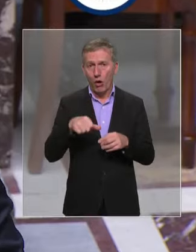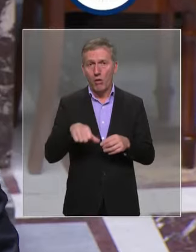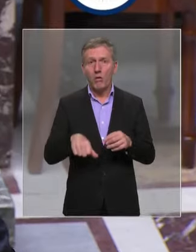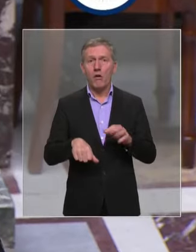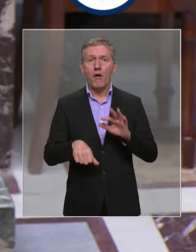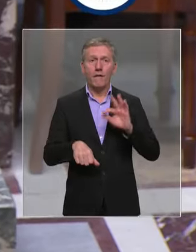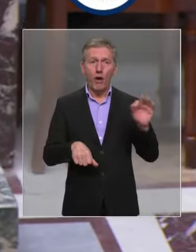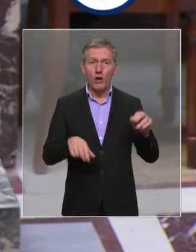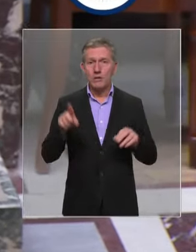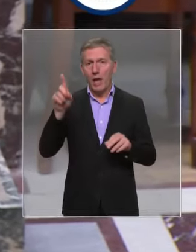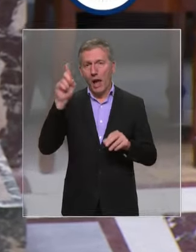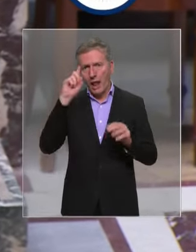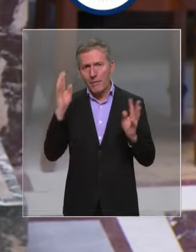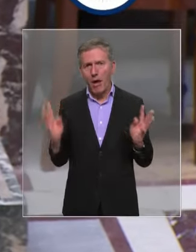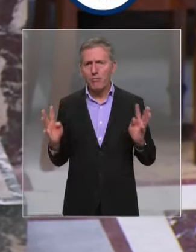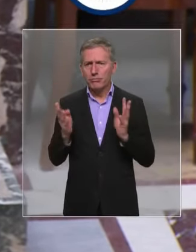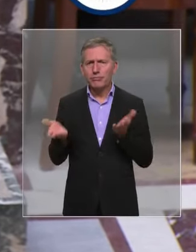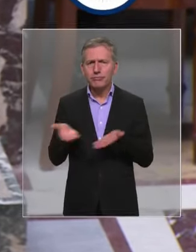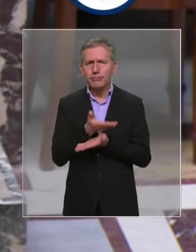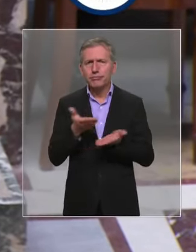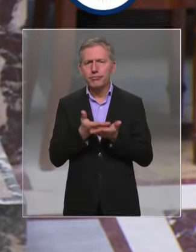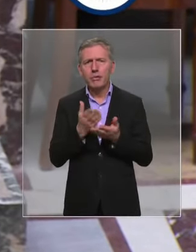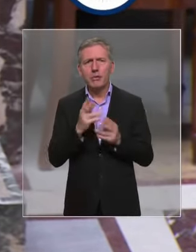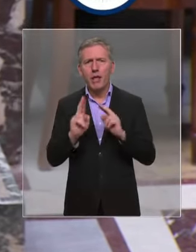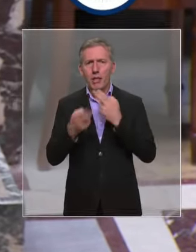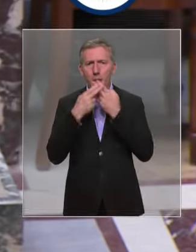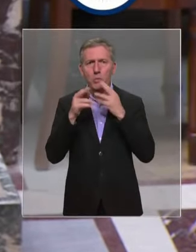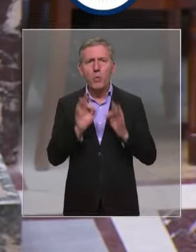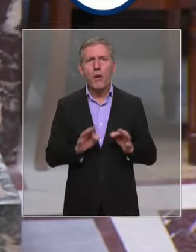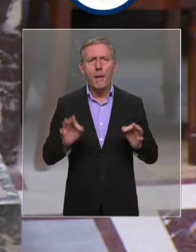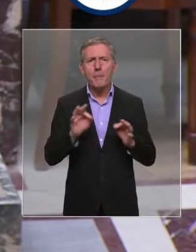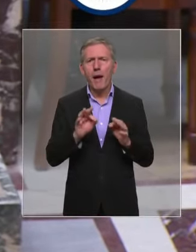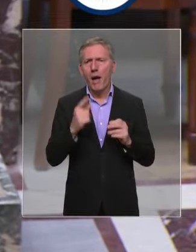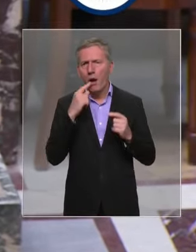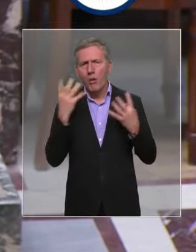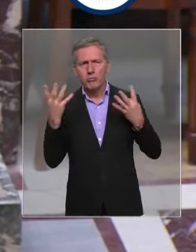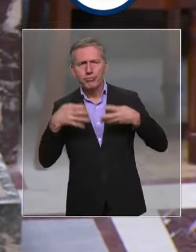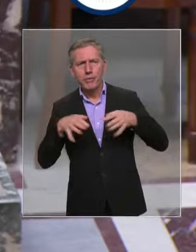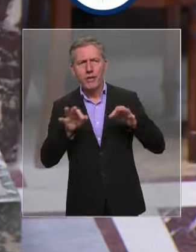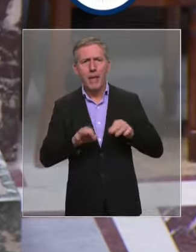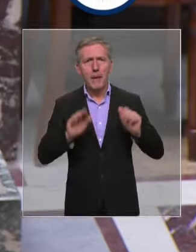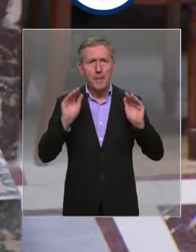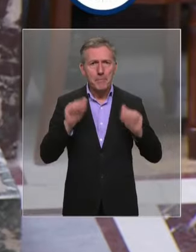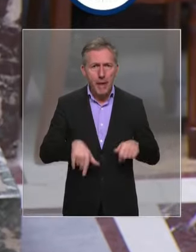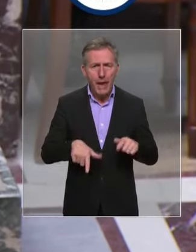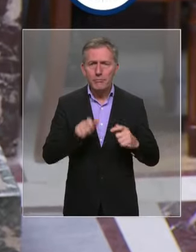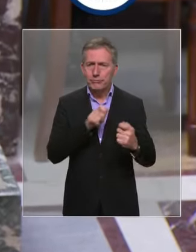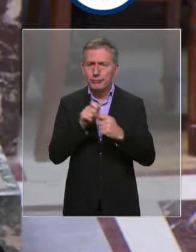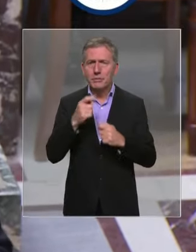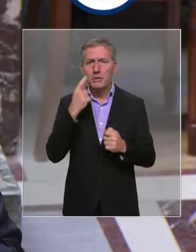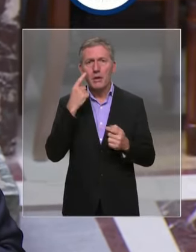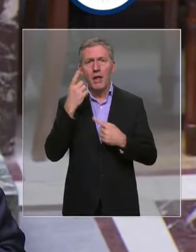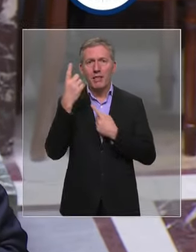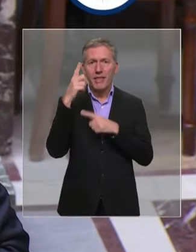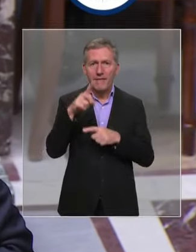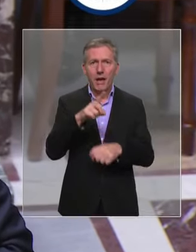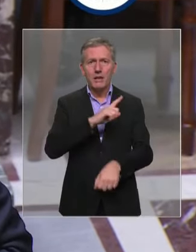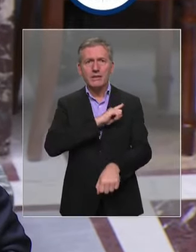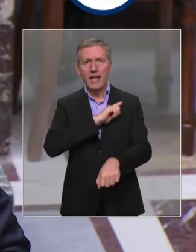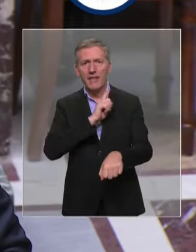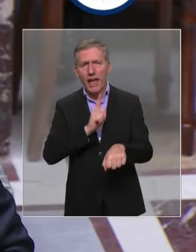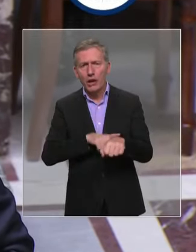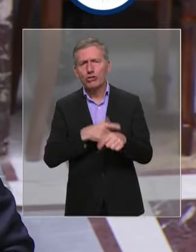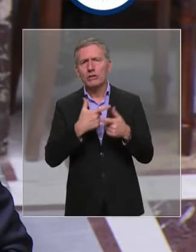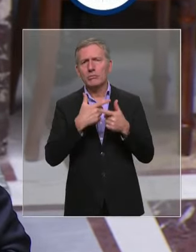et allemands abordent sans tabou des sujets sur lesquels les convergences ne sont pas immédiates. Je pense à la défense, à l'énergie, à la surtransposition. Et je